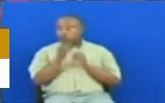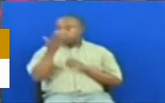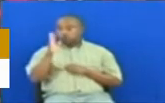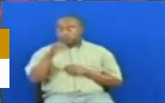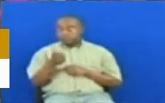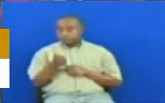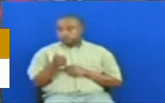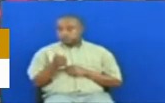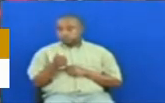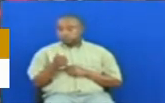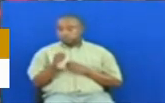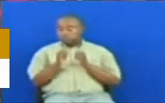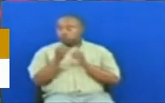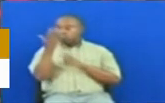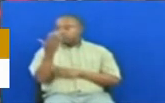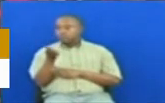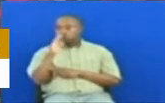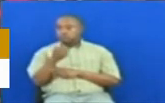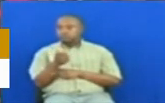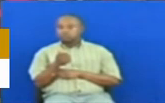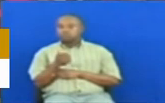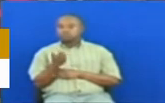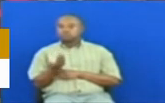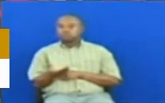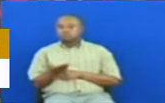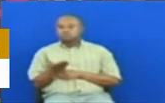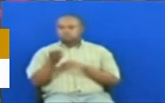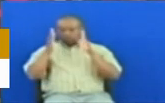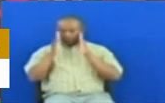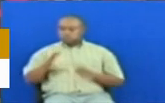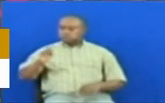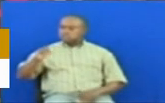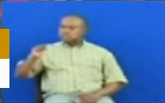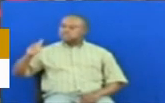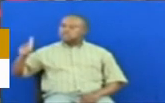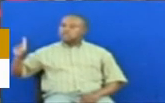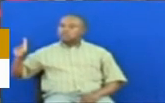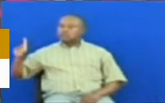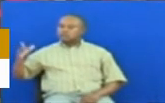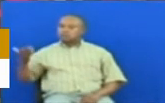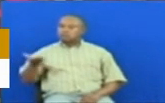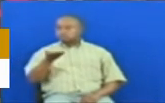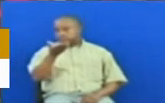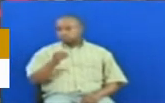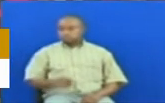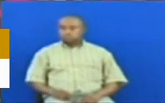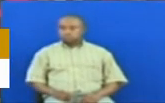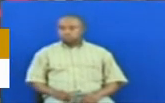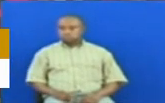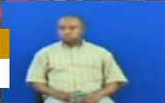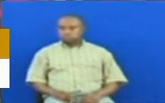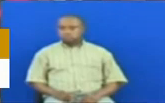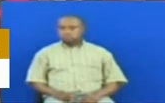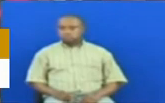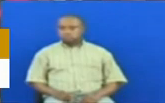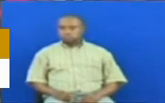mwenyekiti. Hatuja. Mheshimiwa Saada, lile kwa kweli nilikubali. Lakini